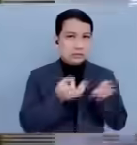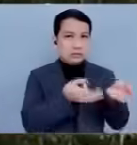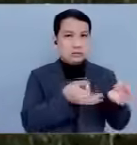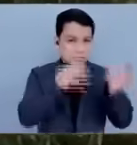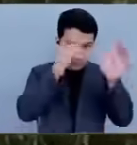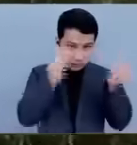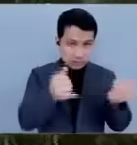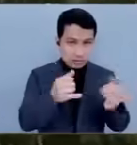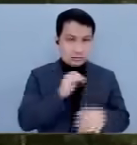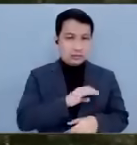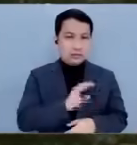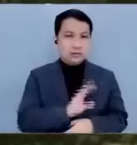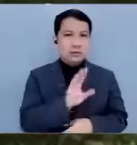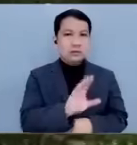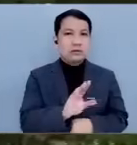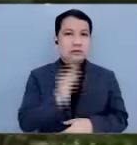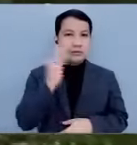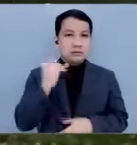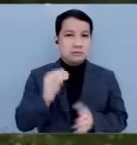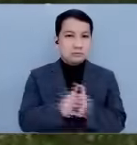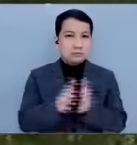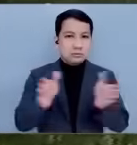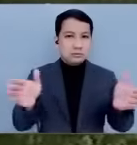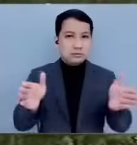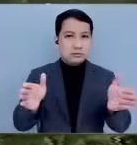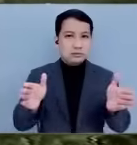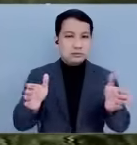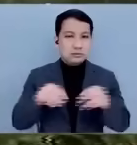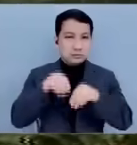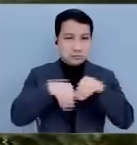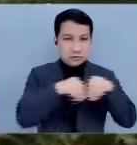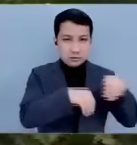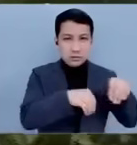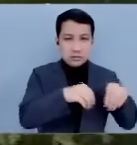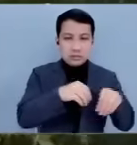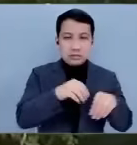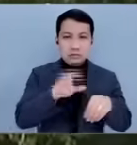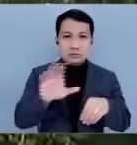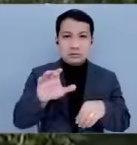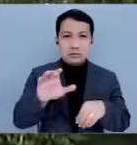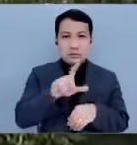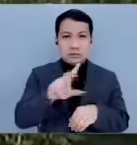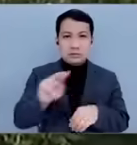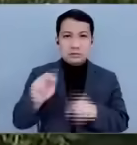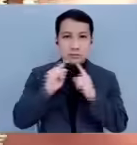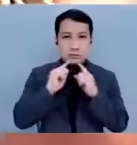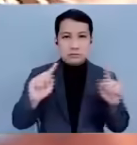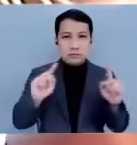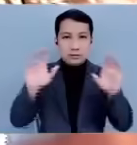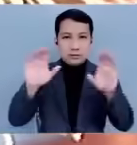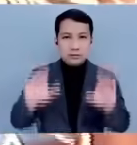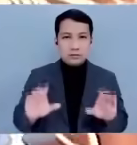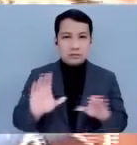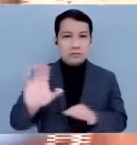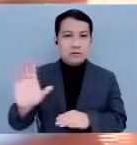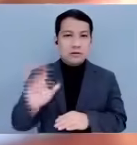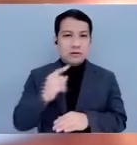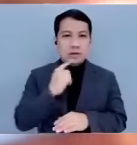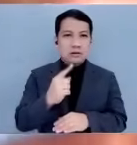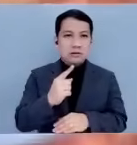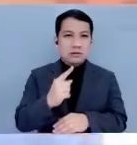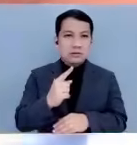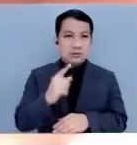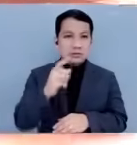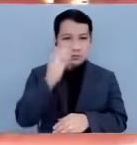pakinabangan. Dahil sa lawak na pinsala sa pananim dulot ng El Nino, nagdeklara ng State of Calamity sa bayan ng Bulalakaw. Sa